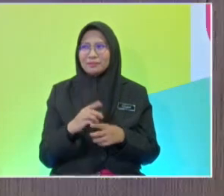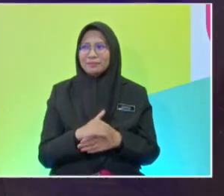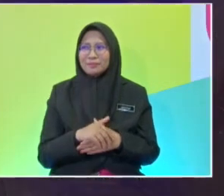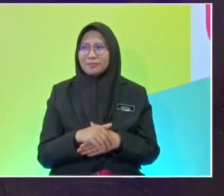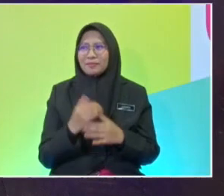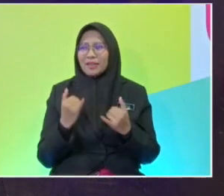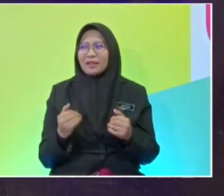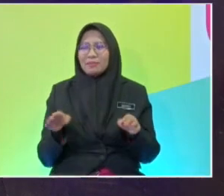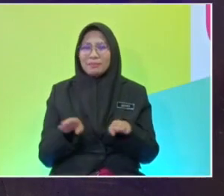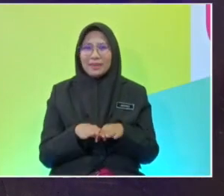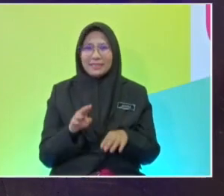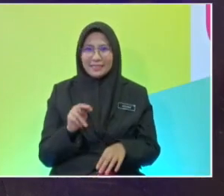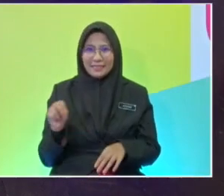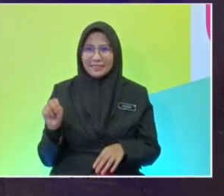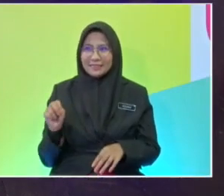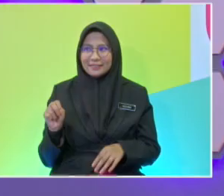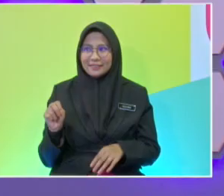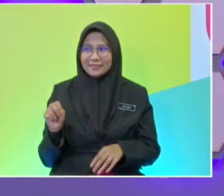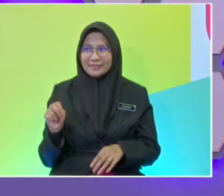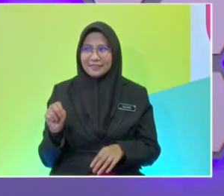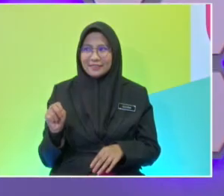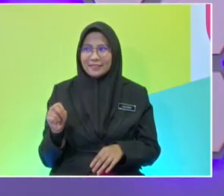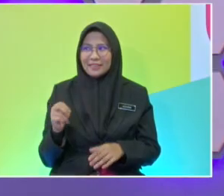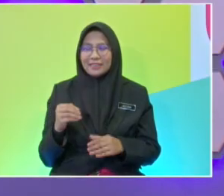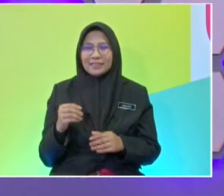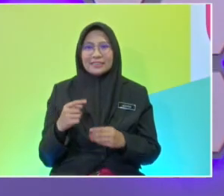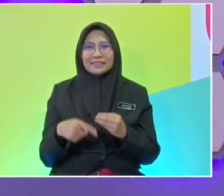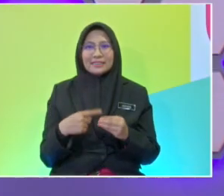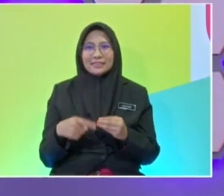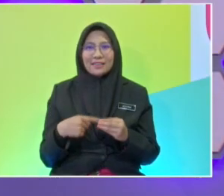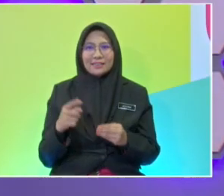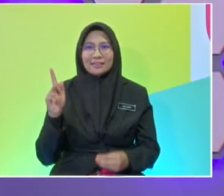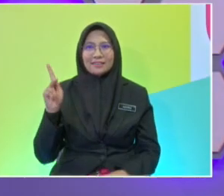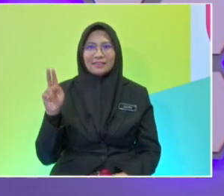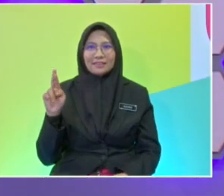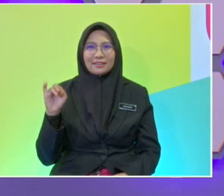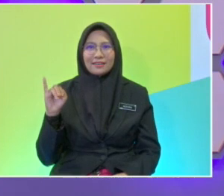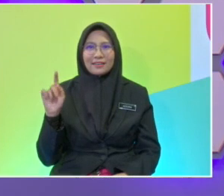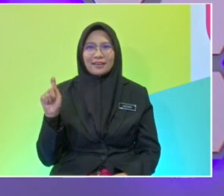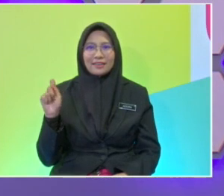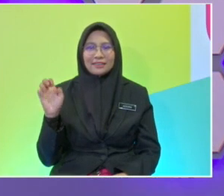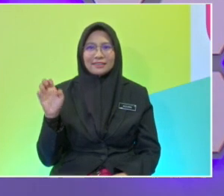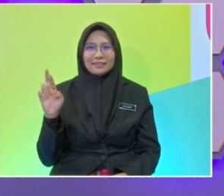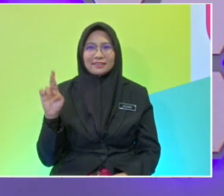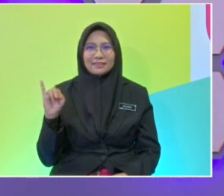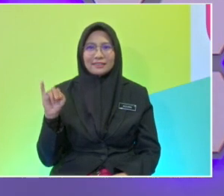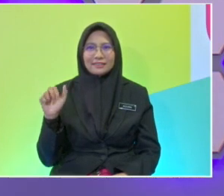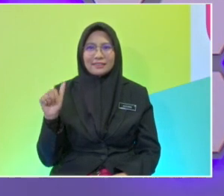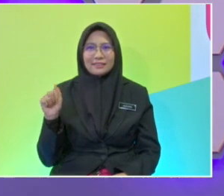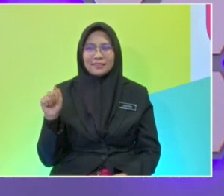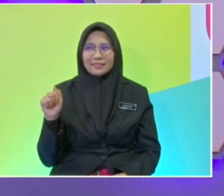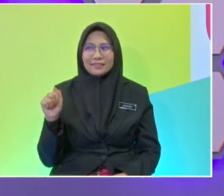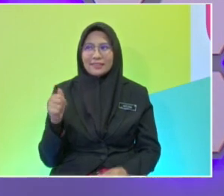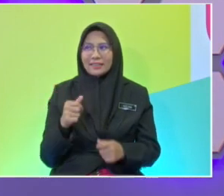lagi grafik yaitu soal yang berkaitan dengan ciri-ciri yang ada